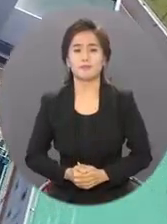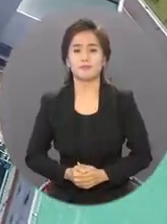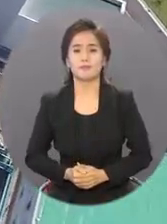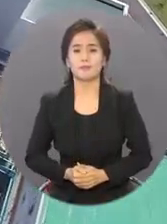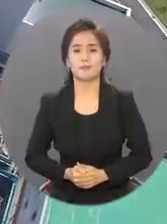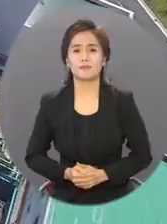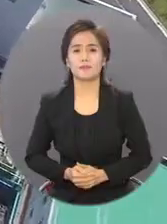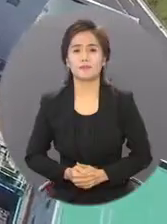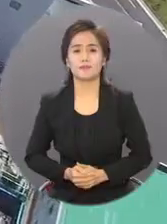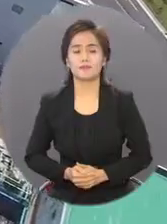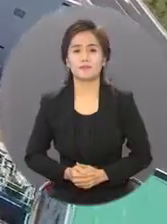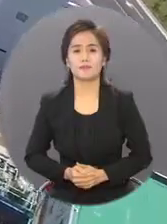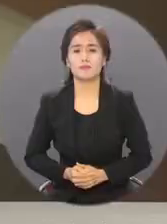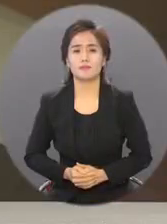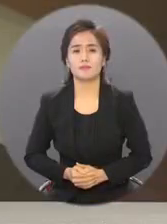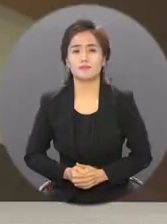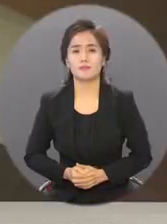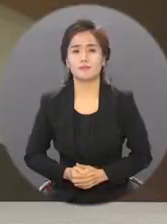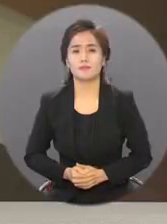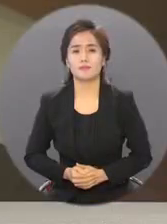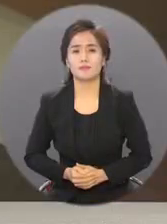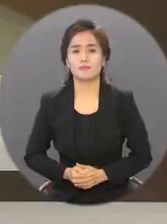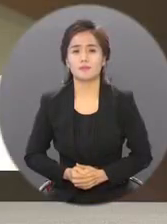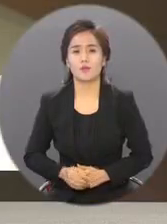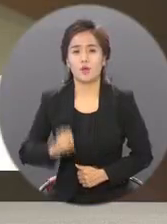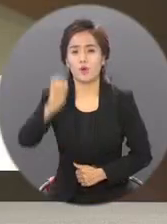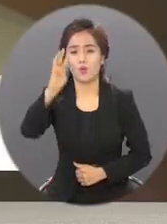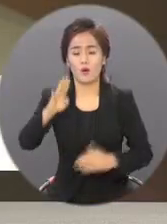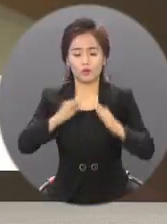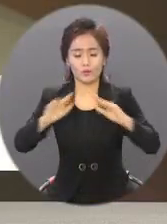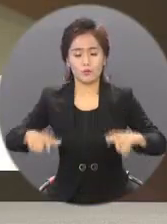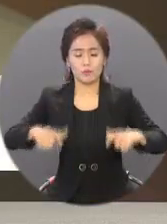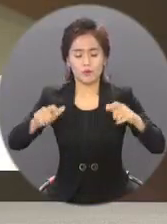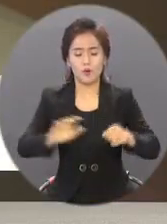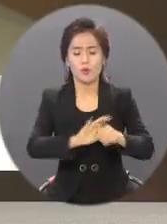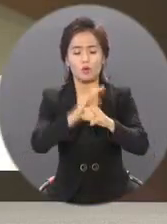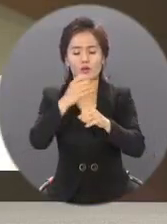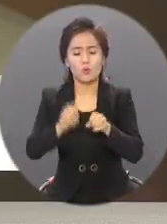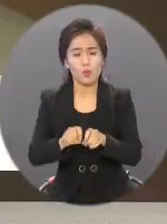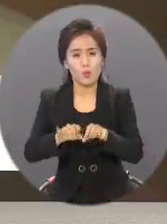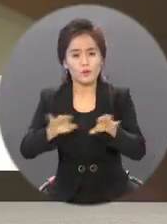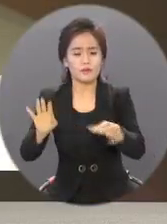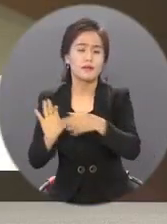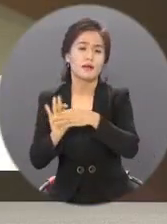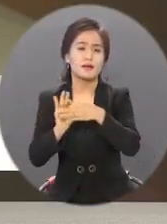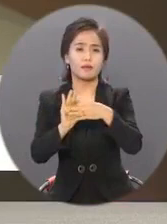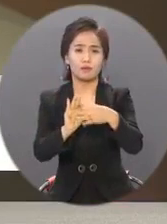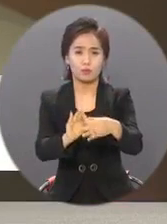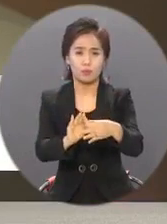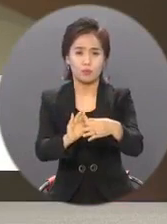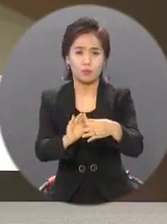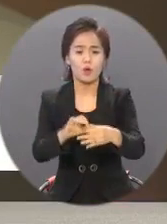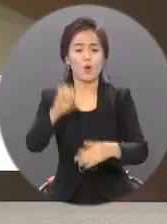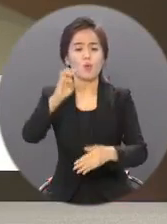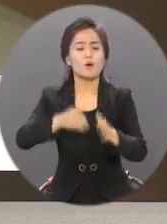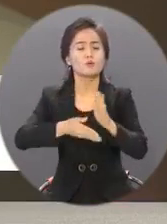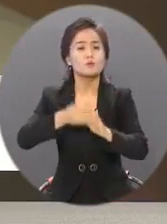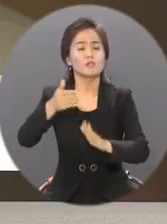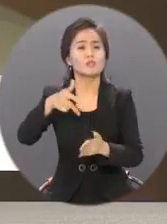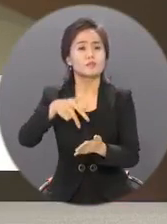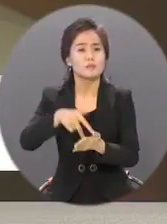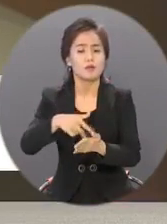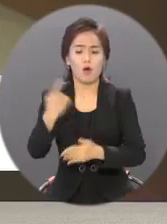뉴스 김영창 입니다 광주 전남에서 코로 늘리고 확산 3가 지속되고 있습니다 광주시에 따르면